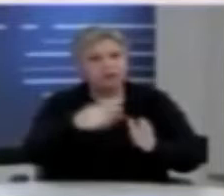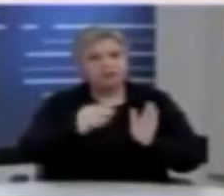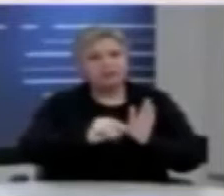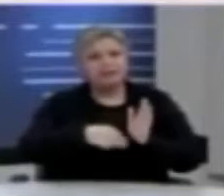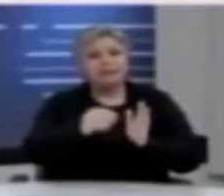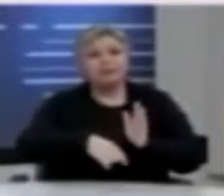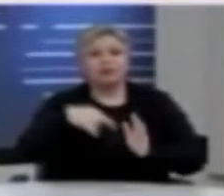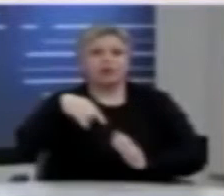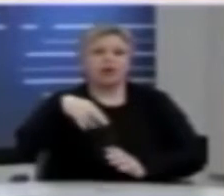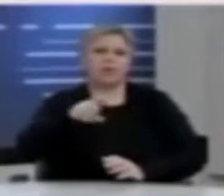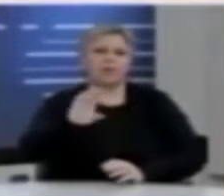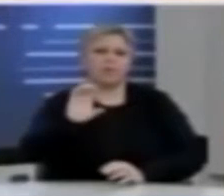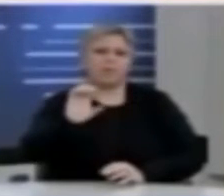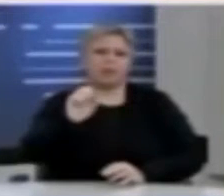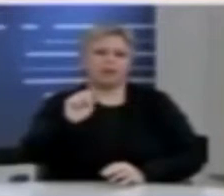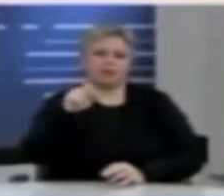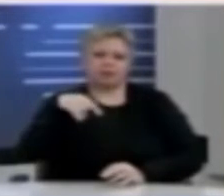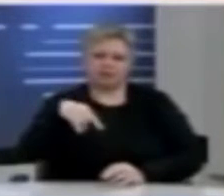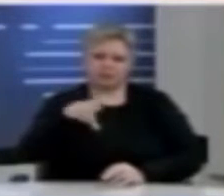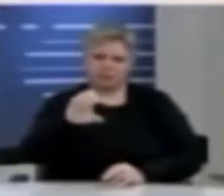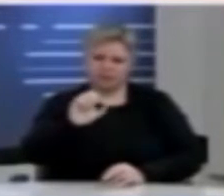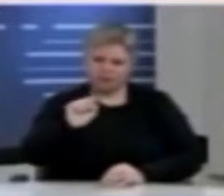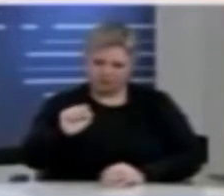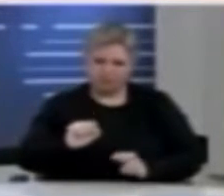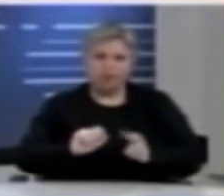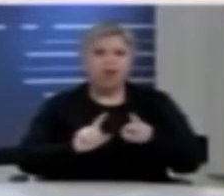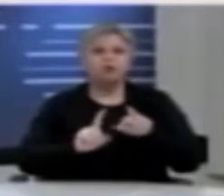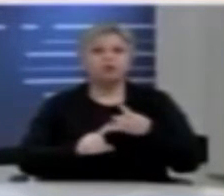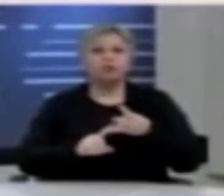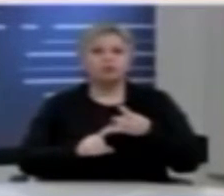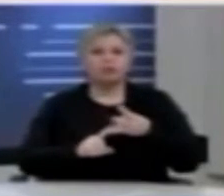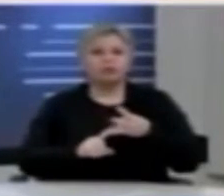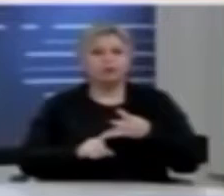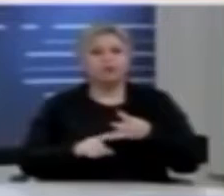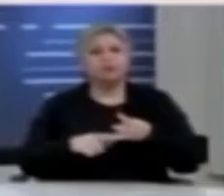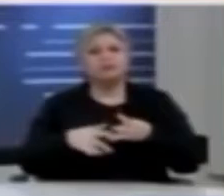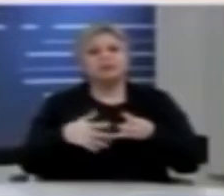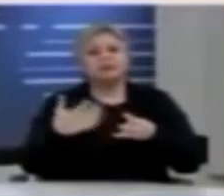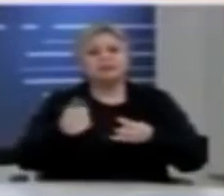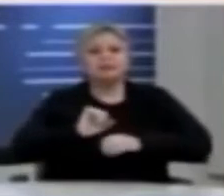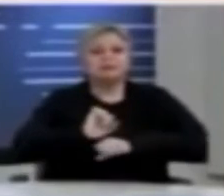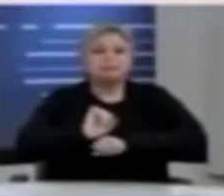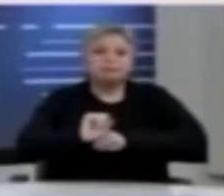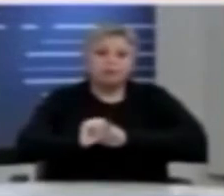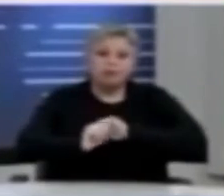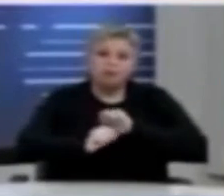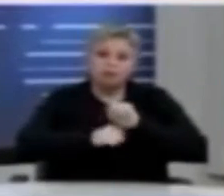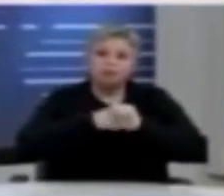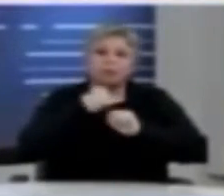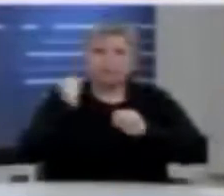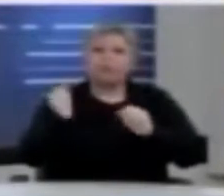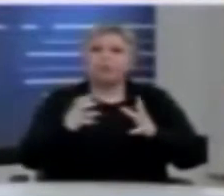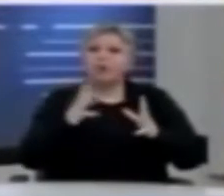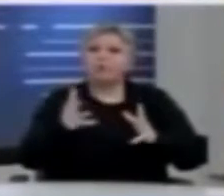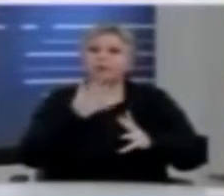τρίτος, να κρατηθεί στη ζωή, έστω και με πολιτικό